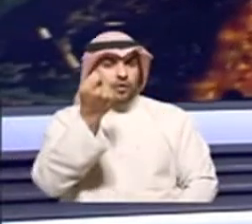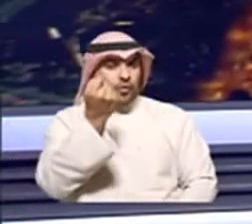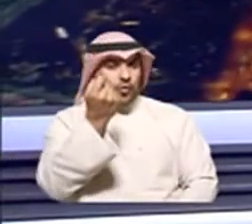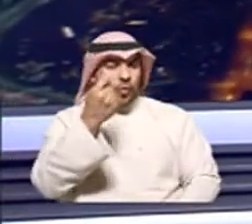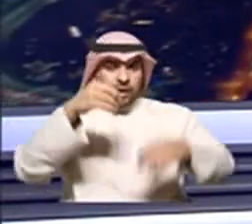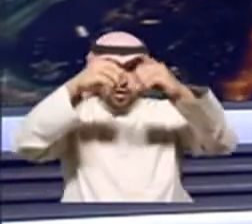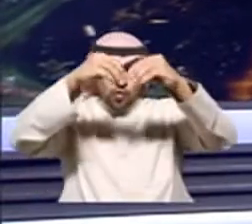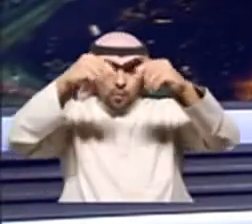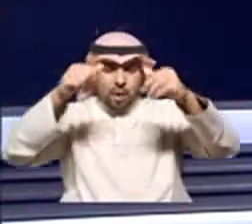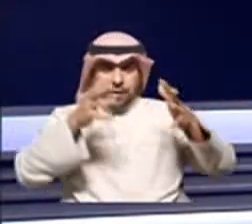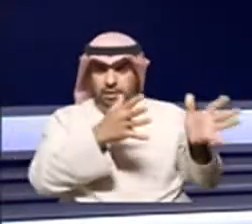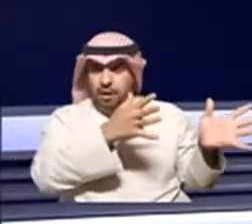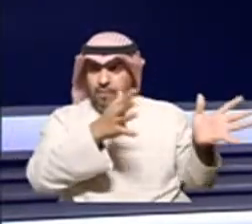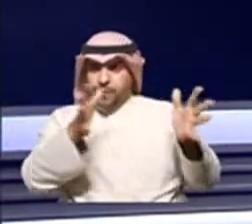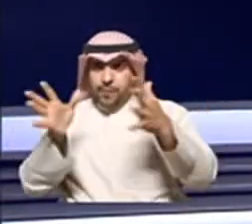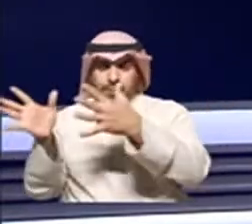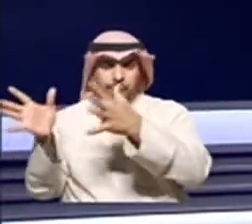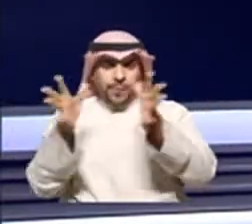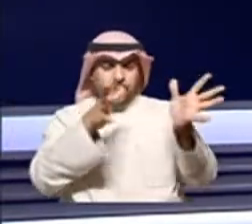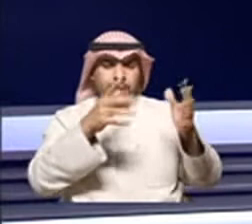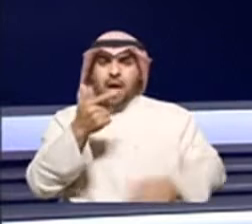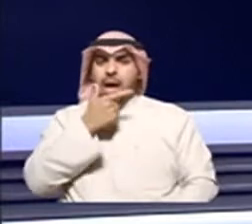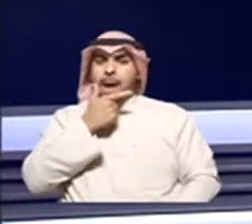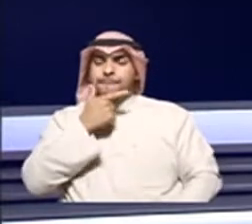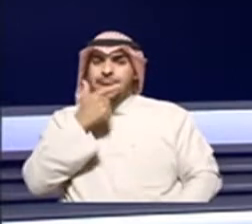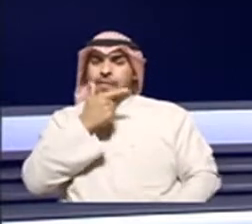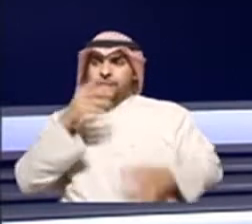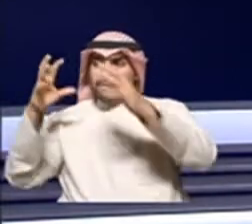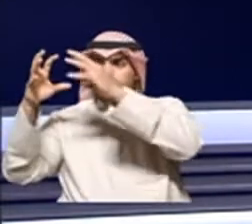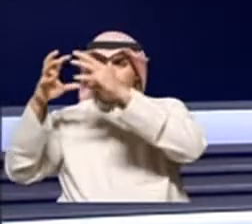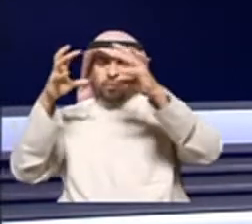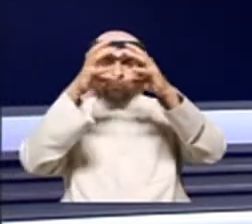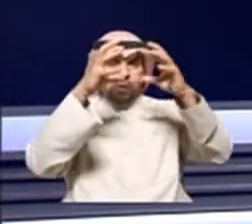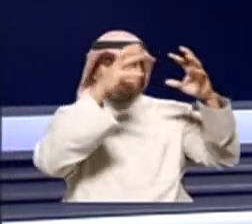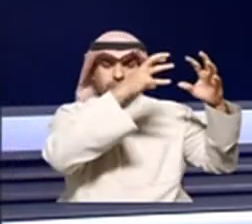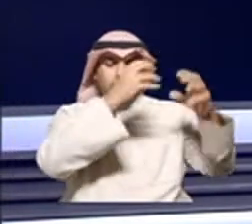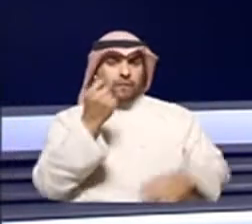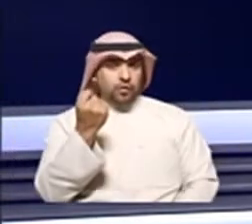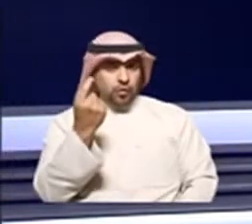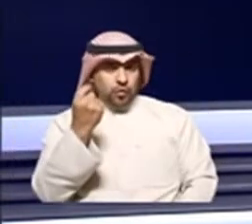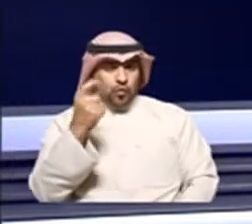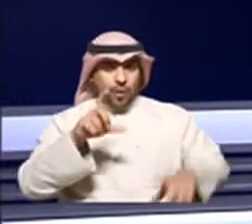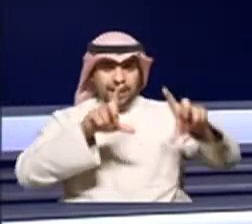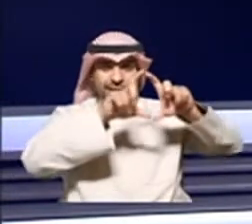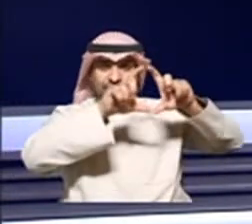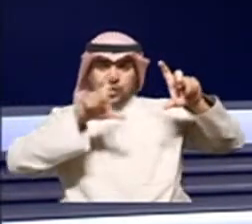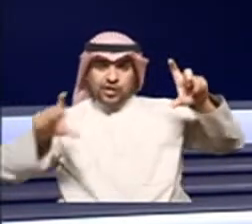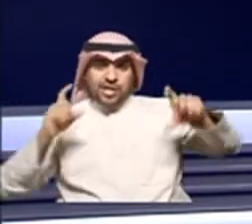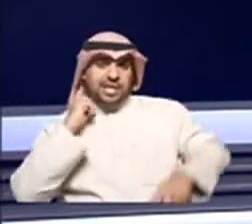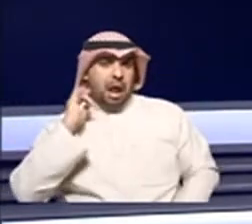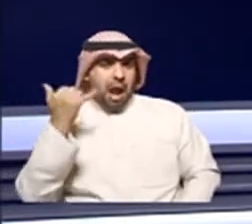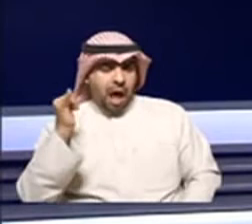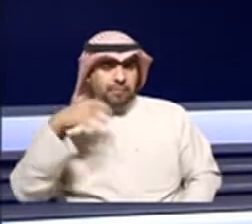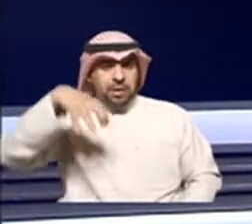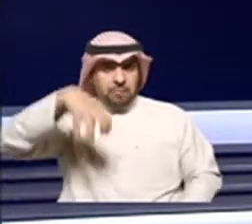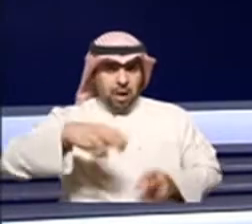خفيفة متفرقة على بعض المناطق. السحب راح تستمر ويانا بين الحين والآخر، وأجوانا قد تكون غائمة جزئيا إلى غائمة خاصة في يوم الثلاثاء، وفرص